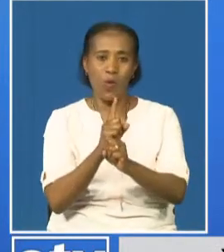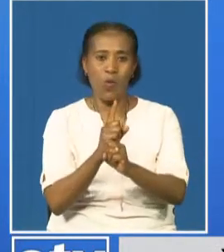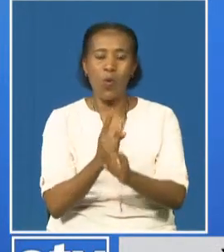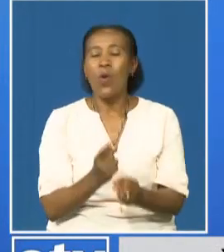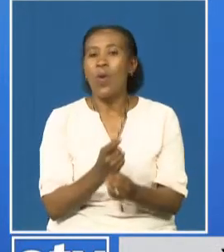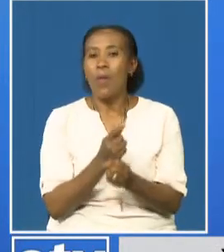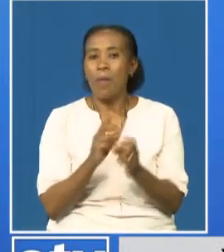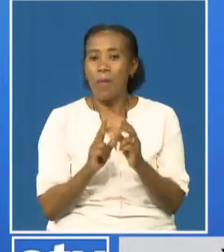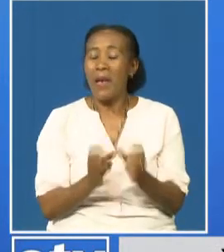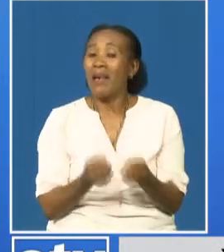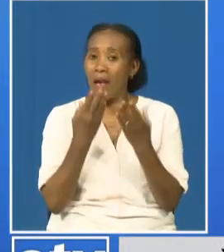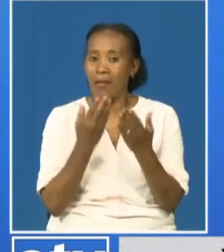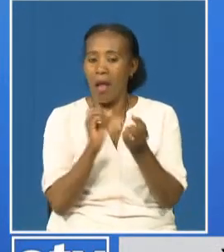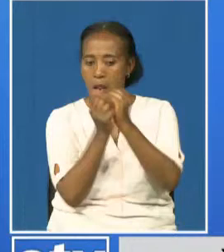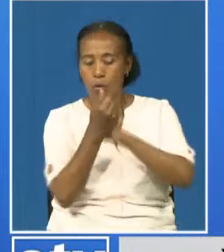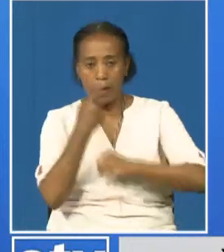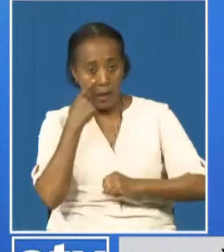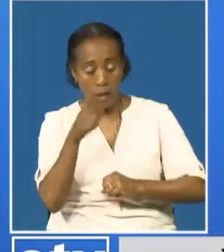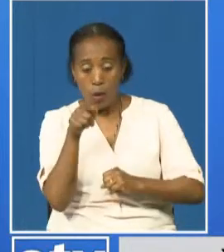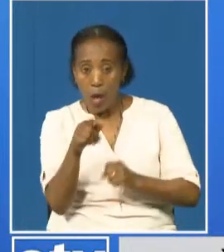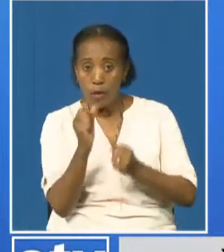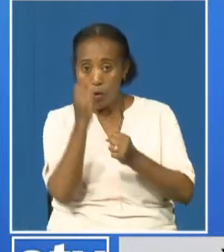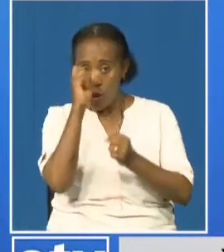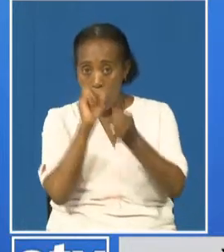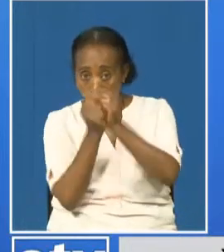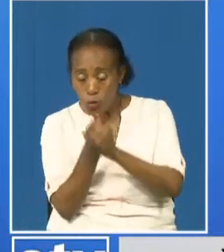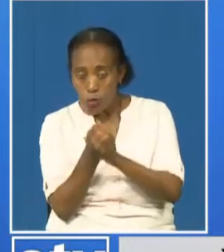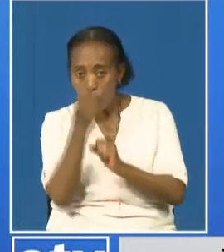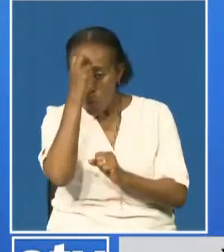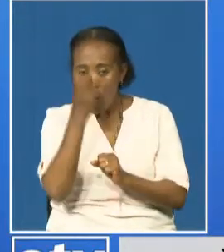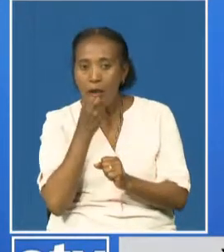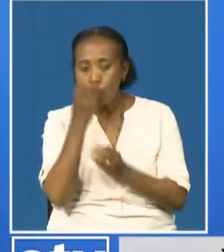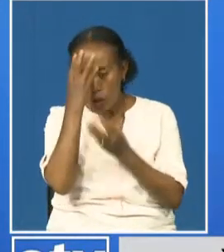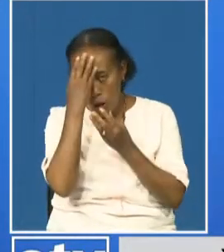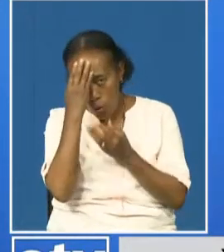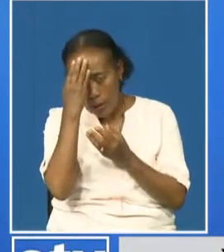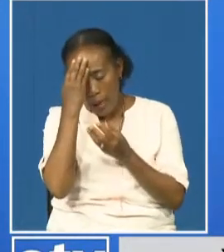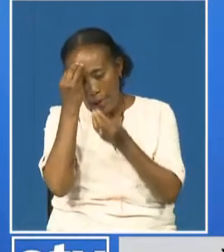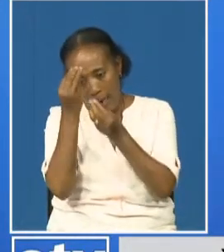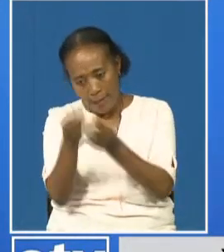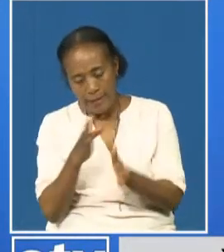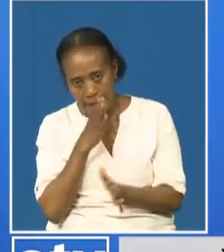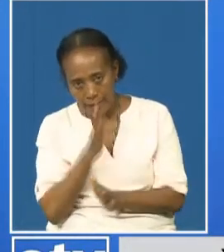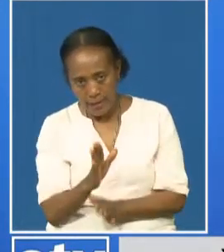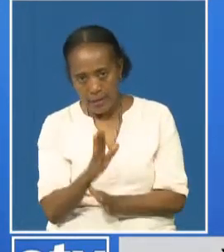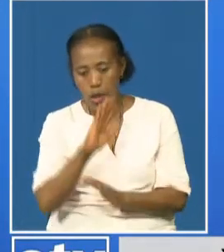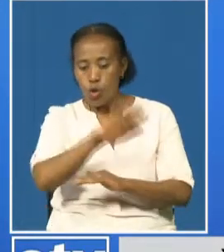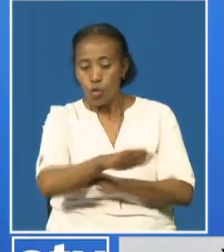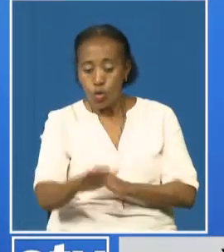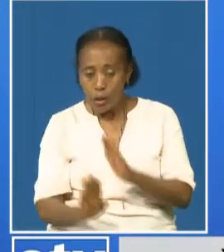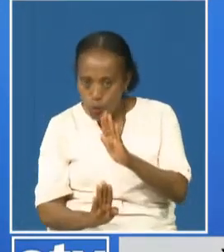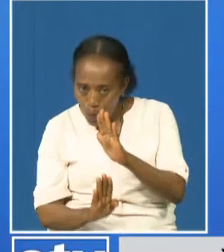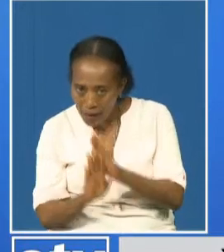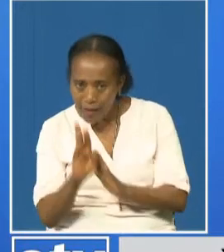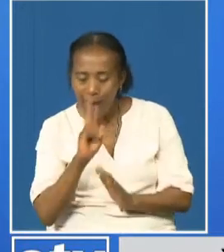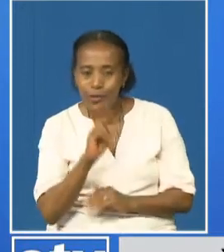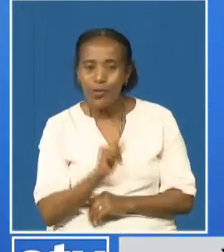ለውጦች ይታያሉ። ያንን ለውጥ ወላጆች ዕውቅና ካልሰጡ ልጆቻቸው ማደጋቸውን